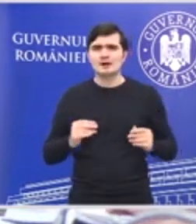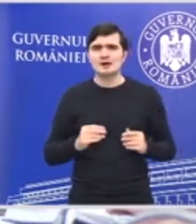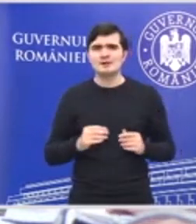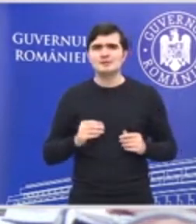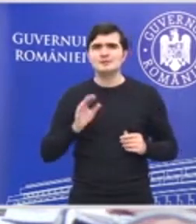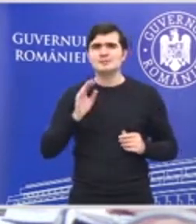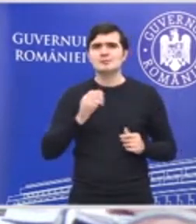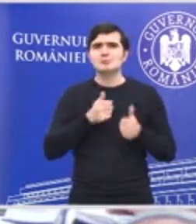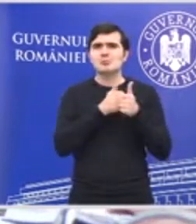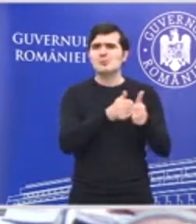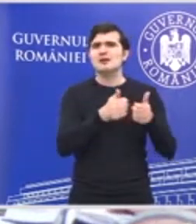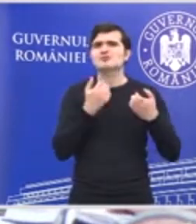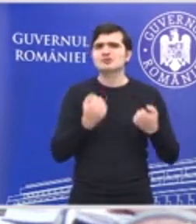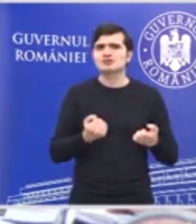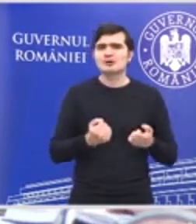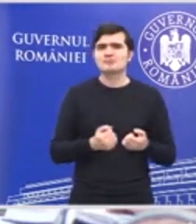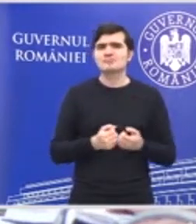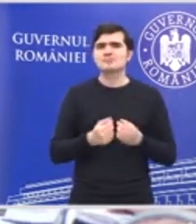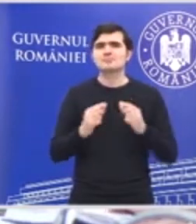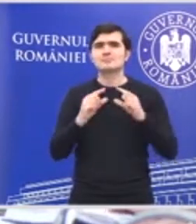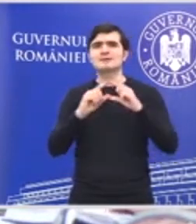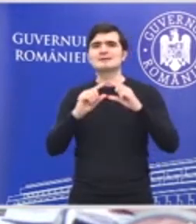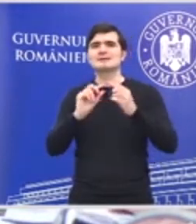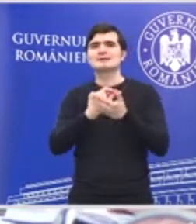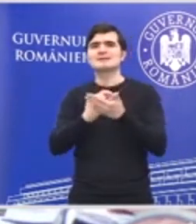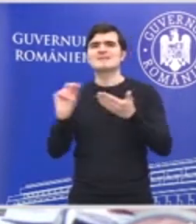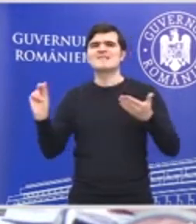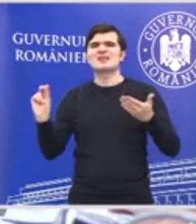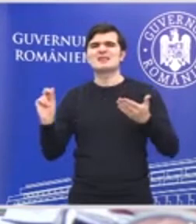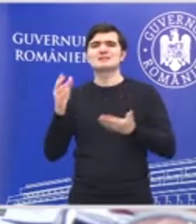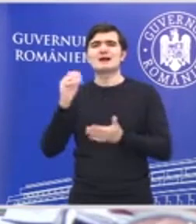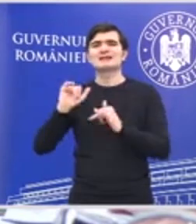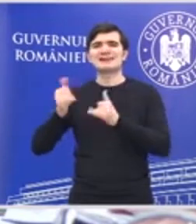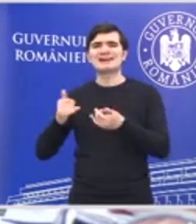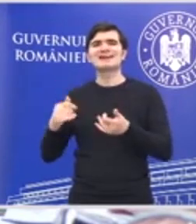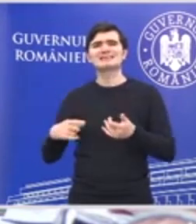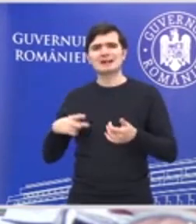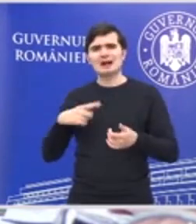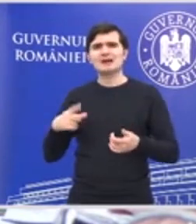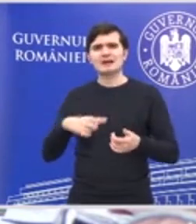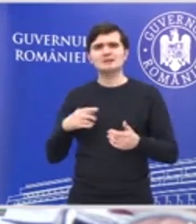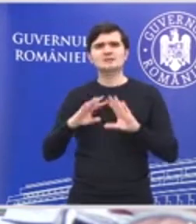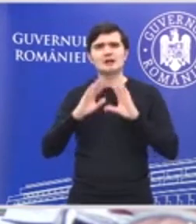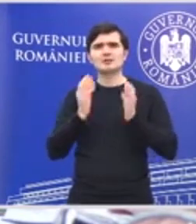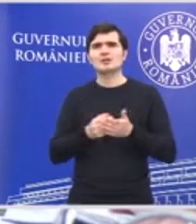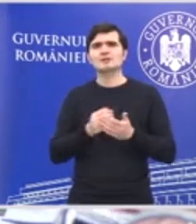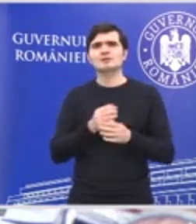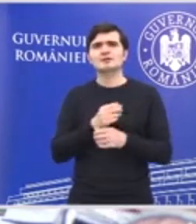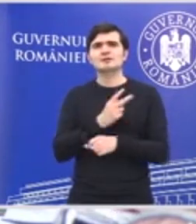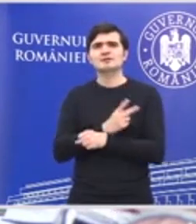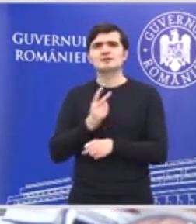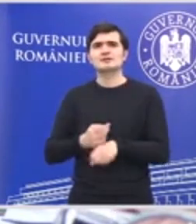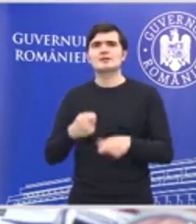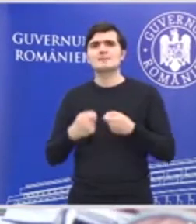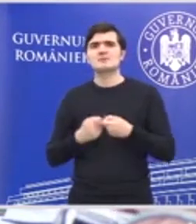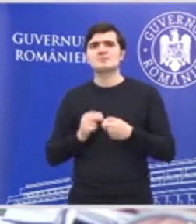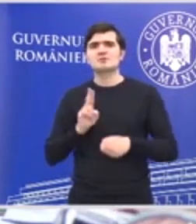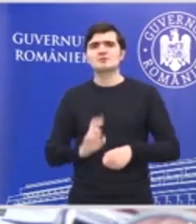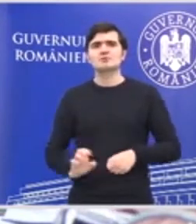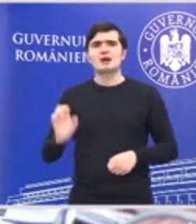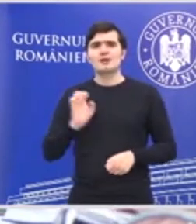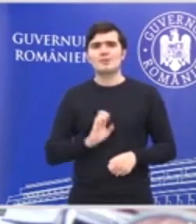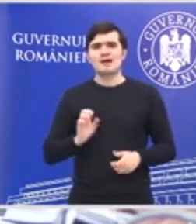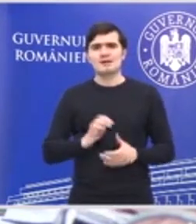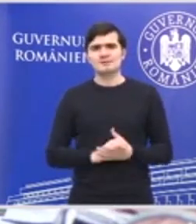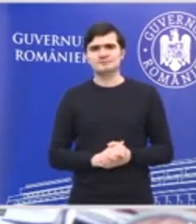ține cont de definiția de caz existentă la nivelul tuturor statelor membre ale Uniunii